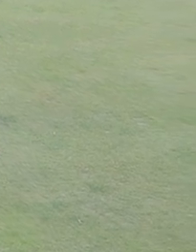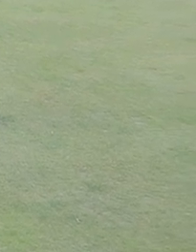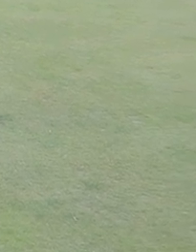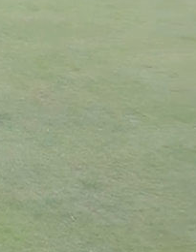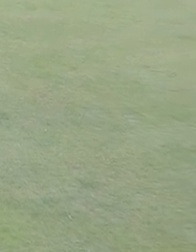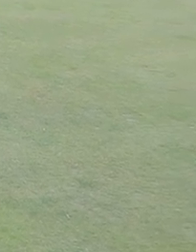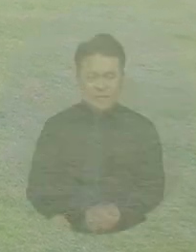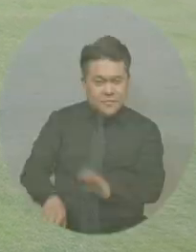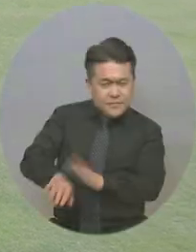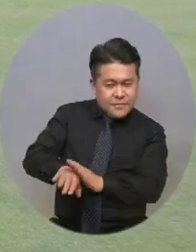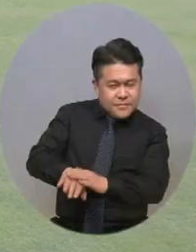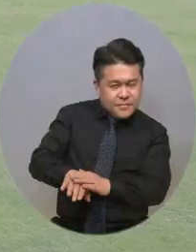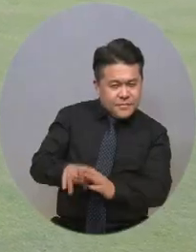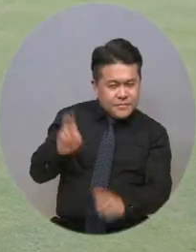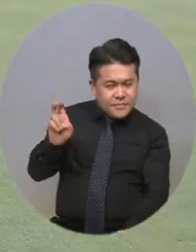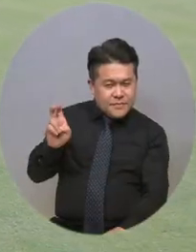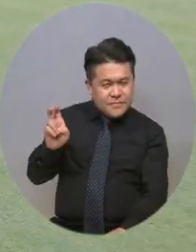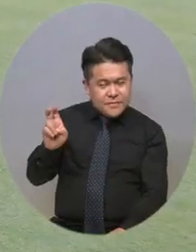오른쪽인가?